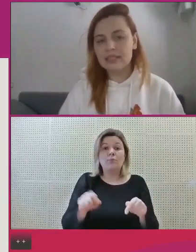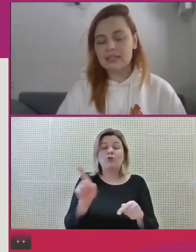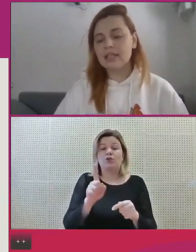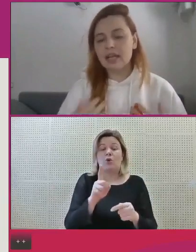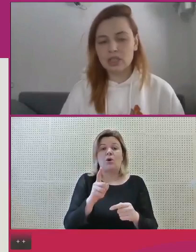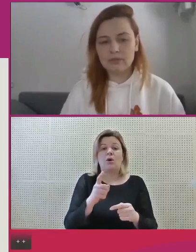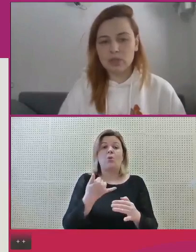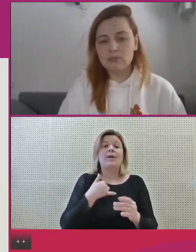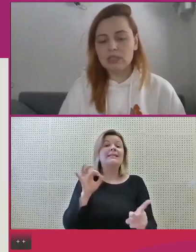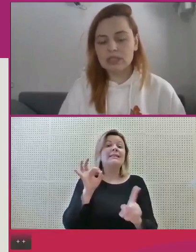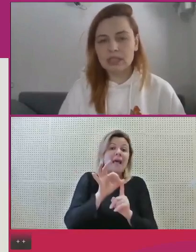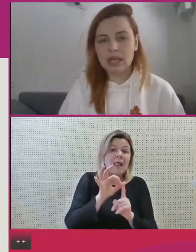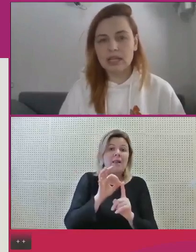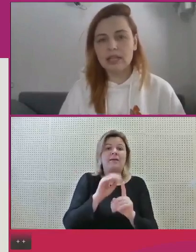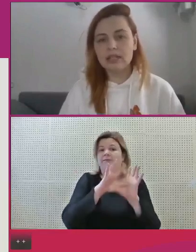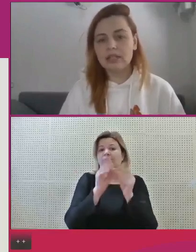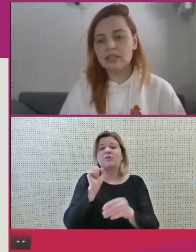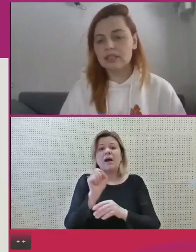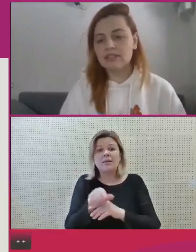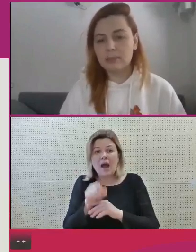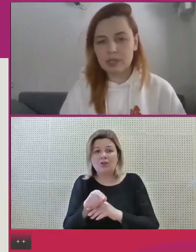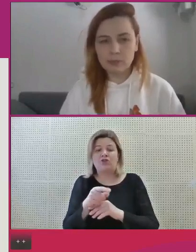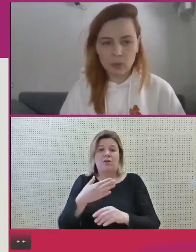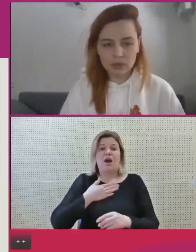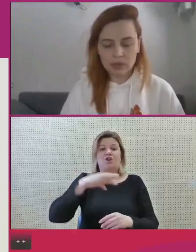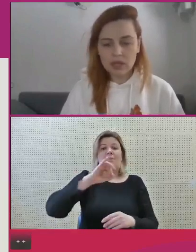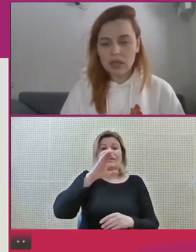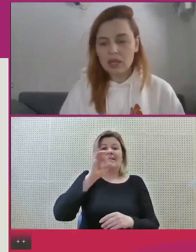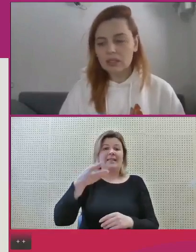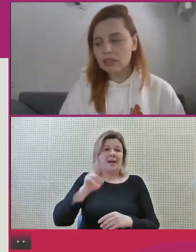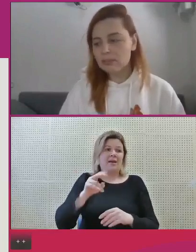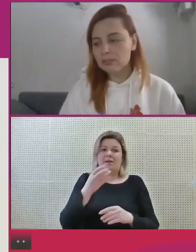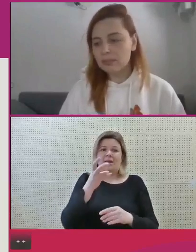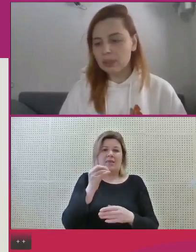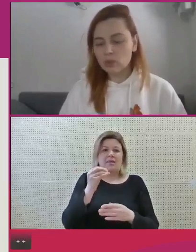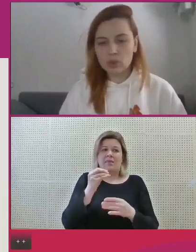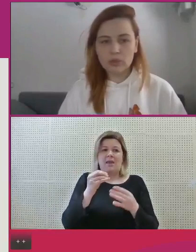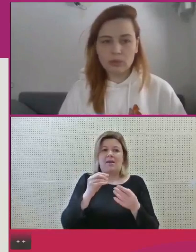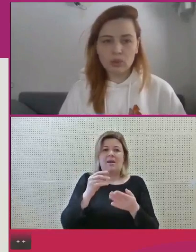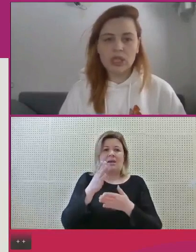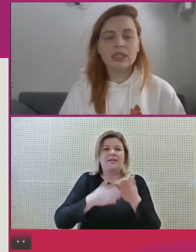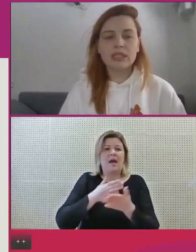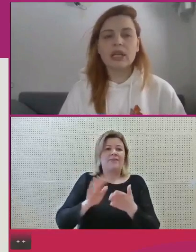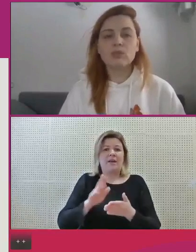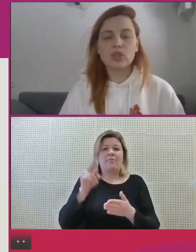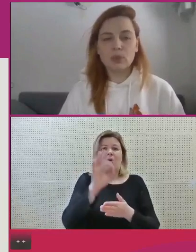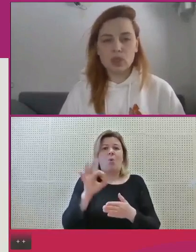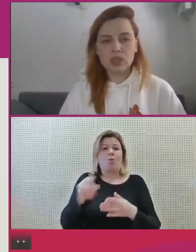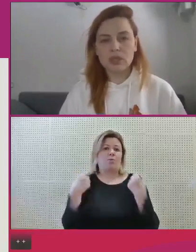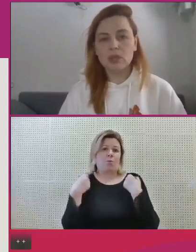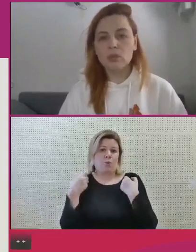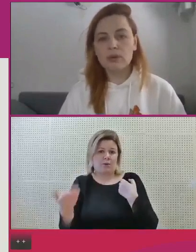и задача, и вообще миссия, она не совсем про спорт, не про то, что нам нужно открыть как